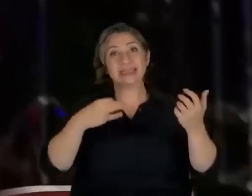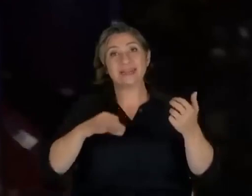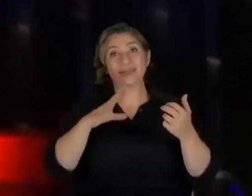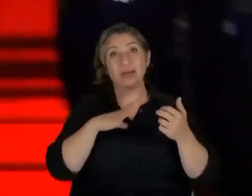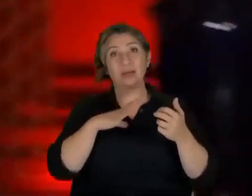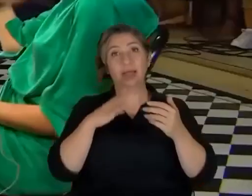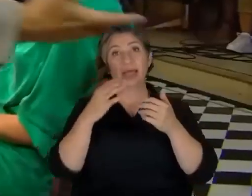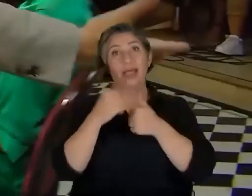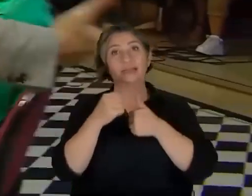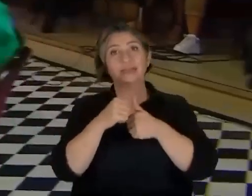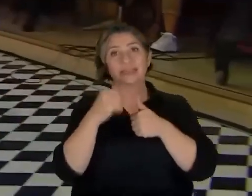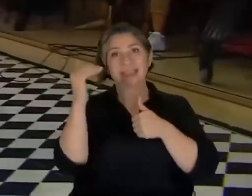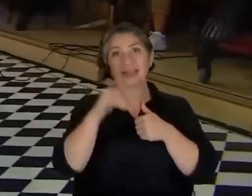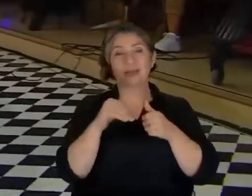geldiğinde